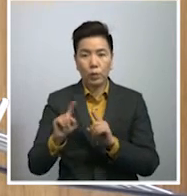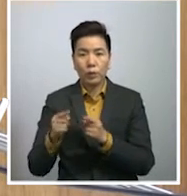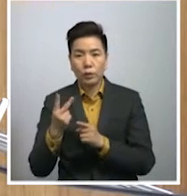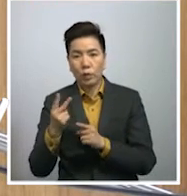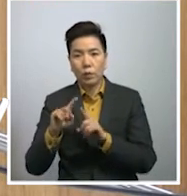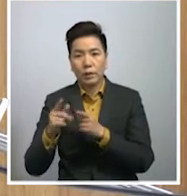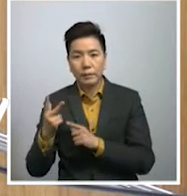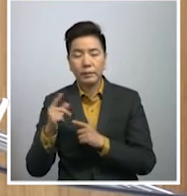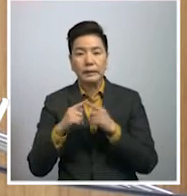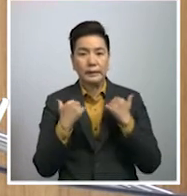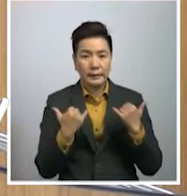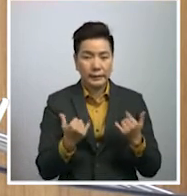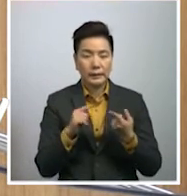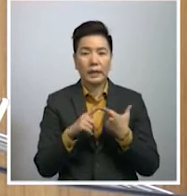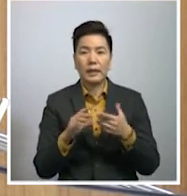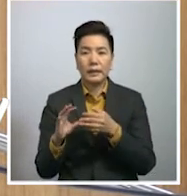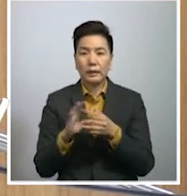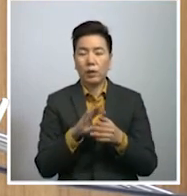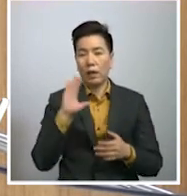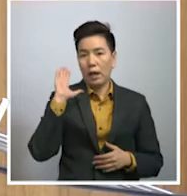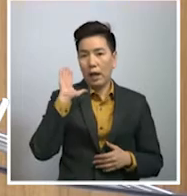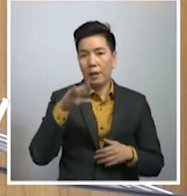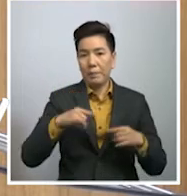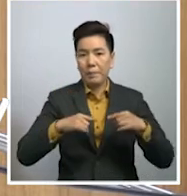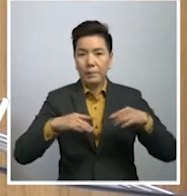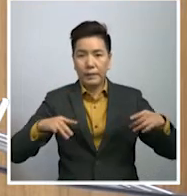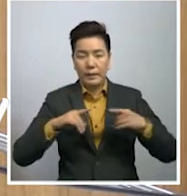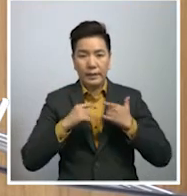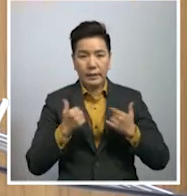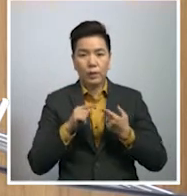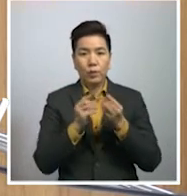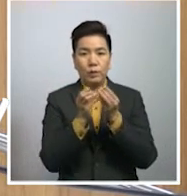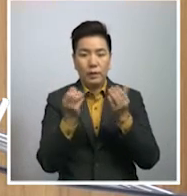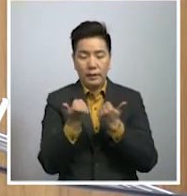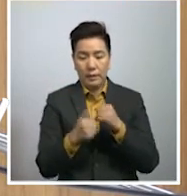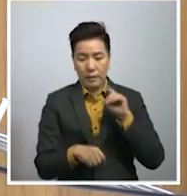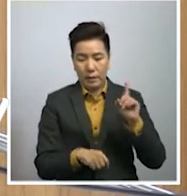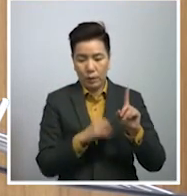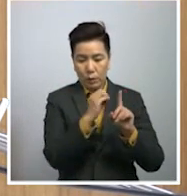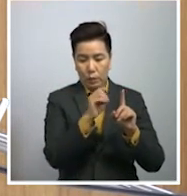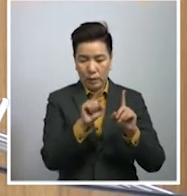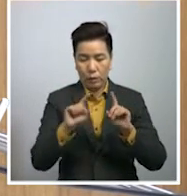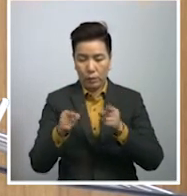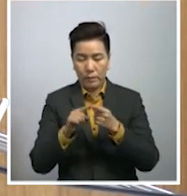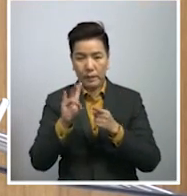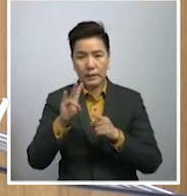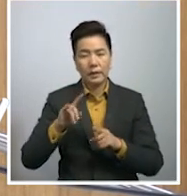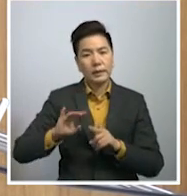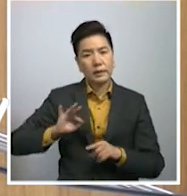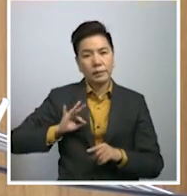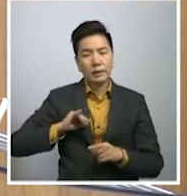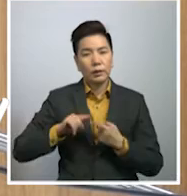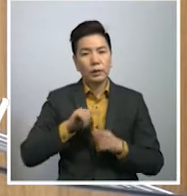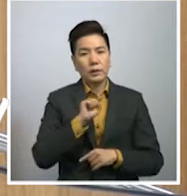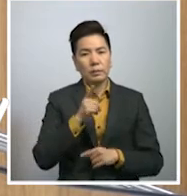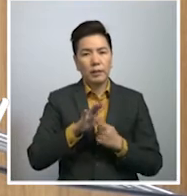และวงเล็บ3อีกทั้งยังเป็นเหตุต้องห้ามให้ขัดกับรัฐธรรมนูญตามมาตรา101วงเล็บ7ให้ขาดสมาชิกภาพสมา